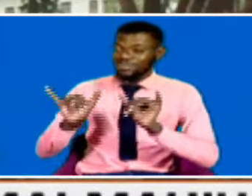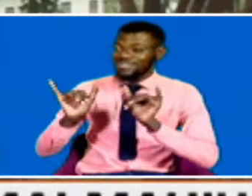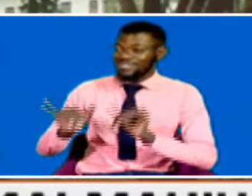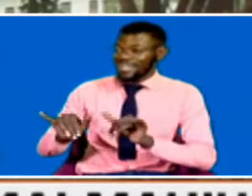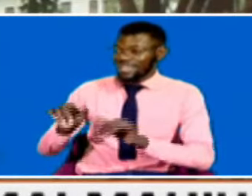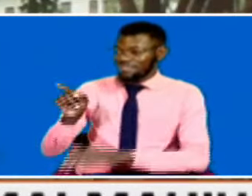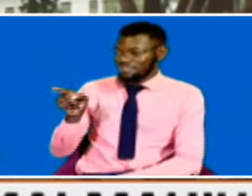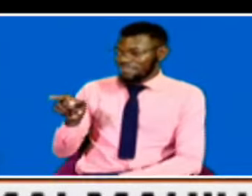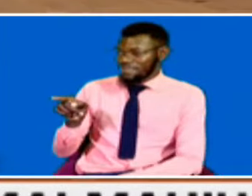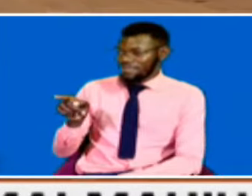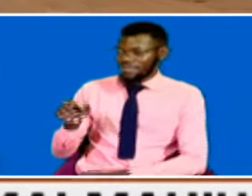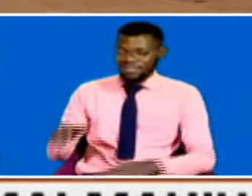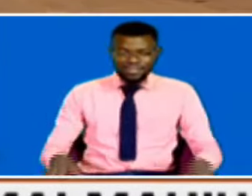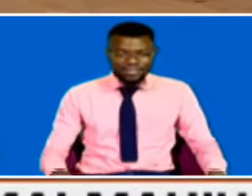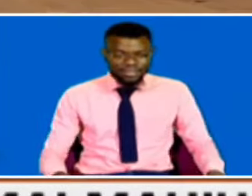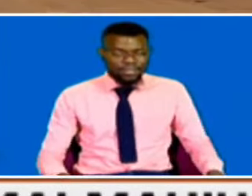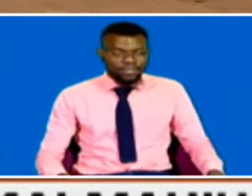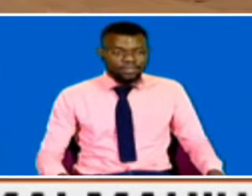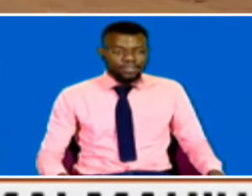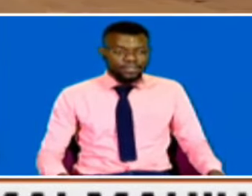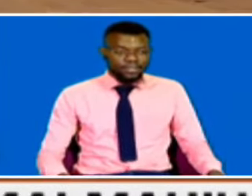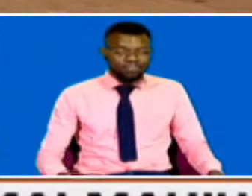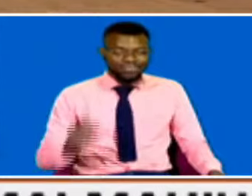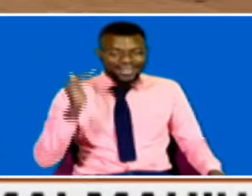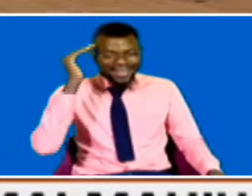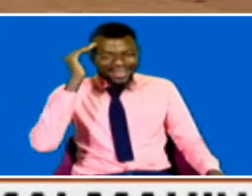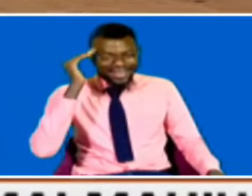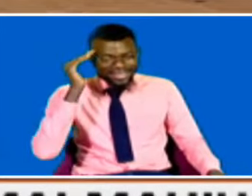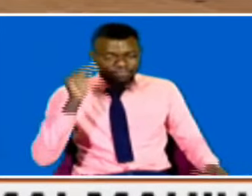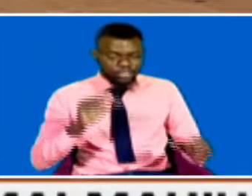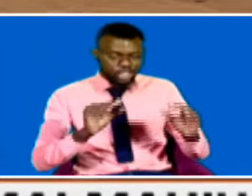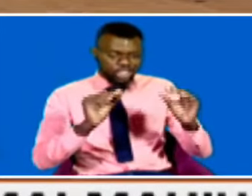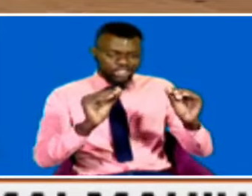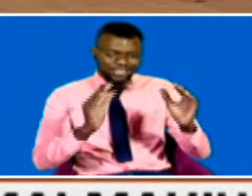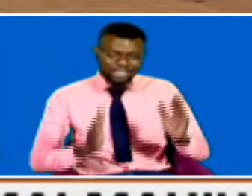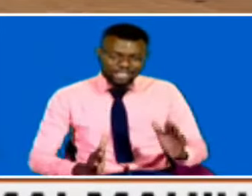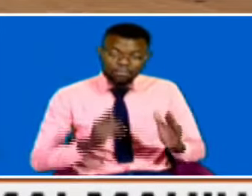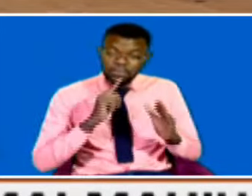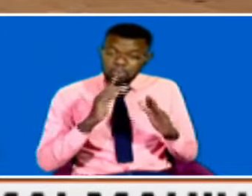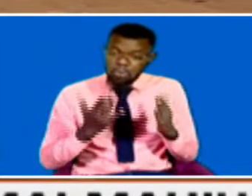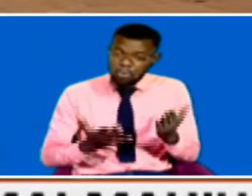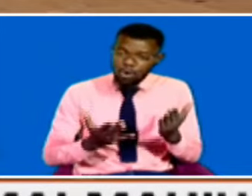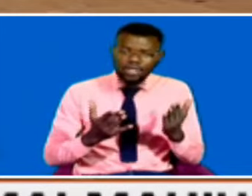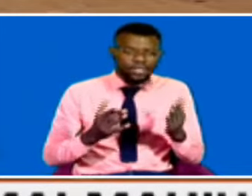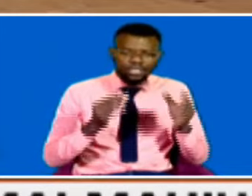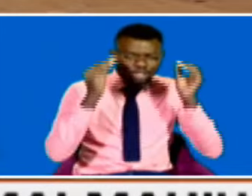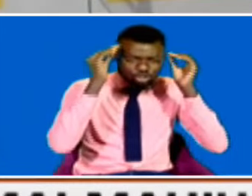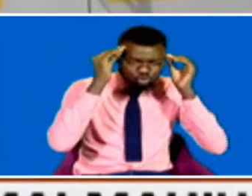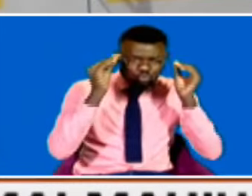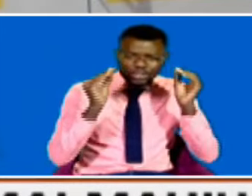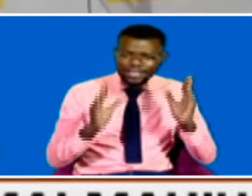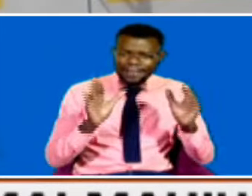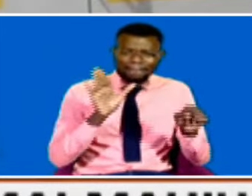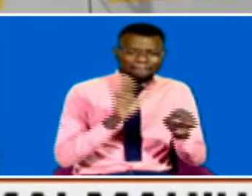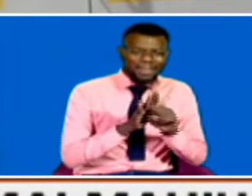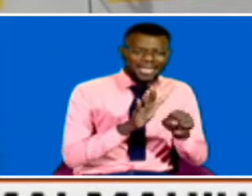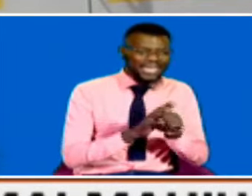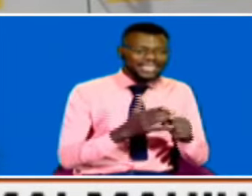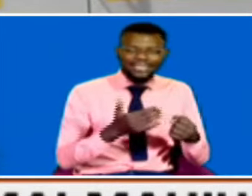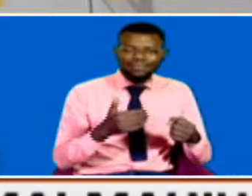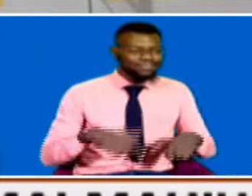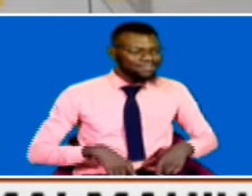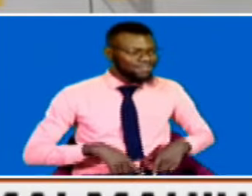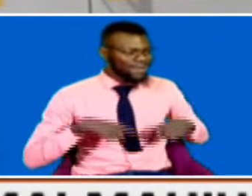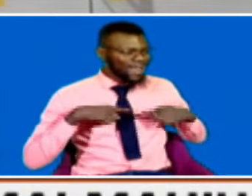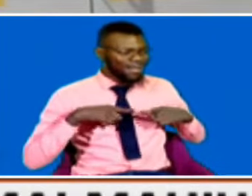wale waathiriwa. Kulingana na mwalimu mkuu Josephat Nduru, wengi wa wanafunzi wametoka vijiji vilivyoathirika zaidi na mkasa